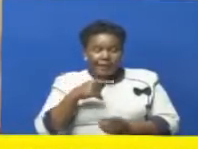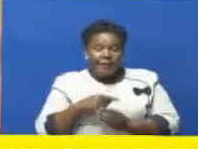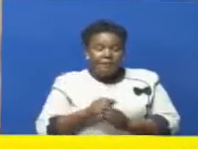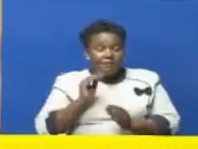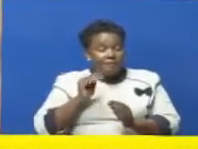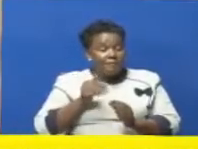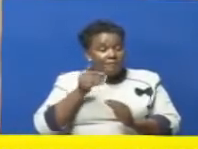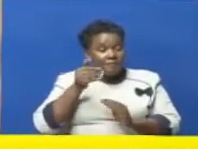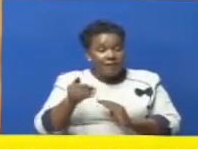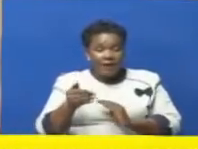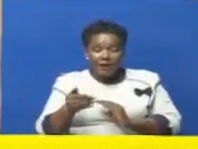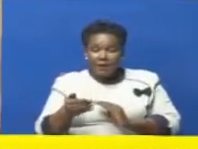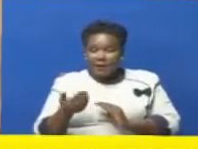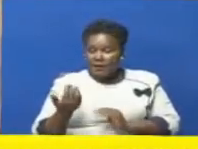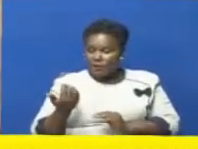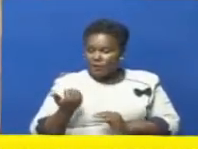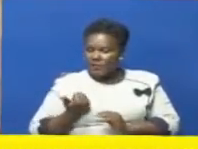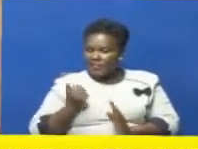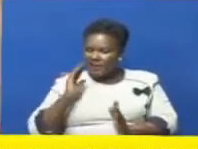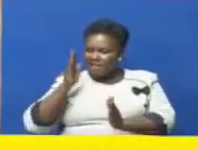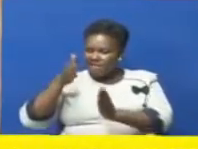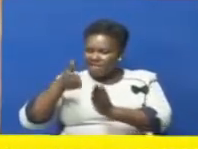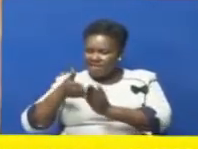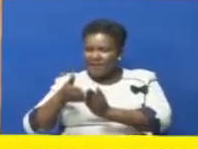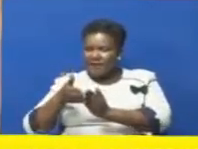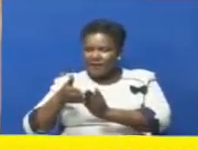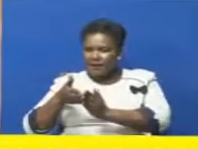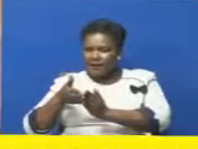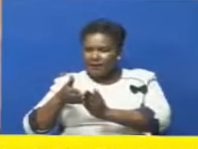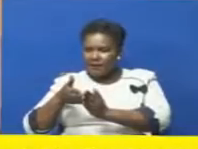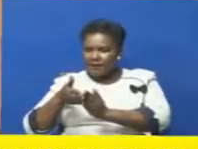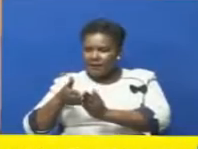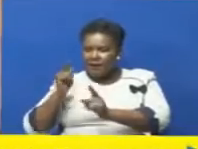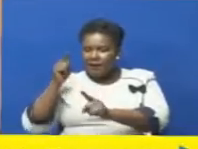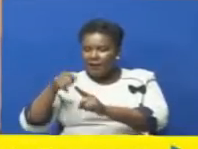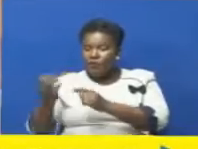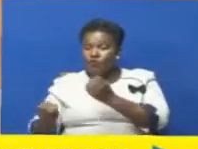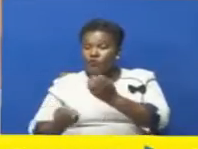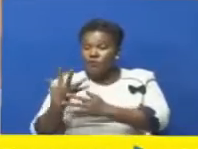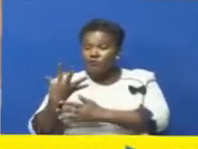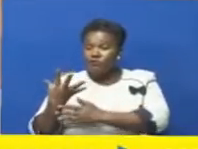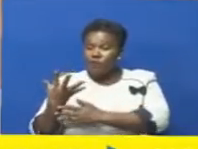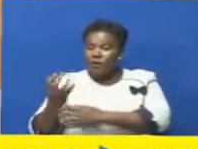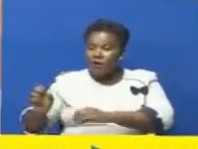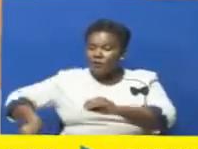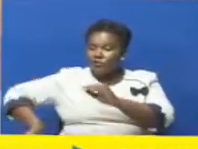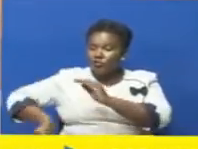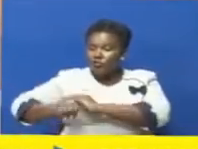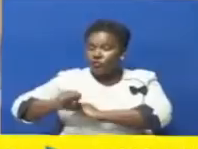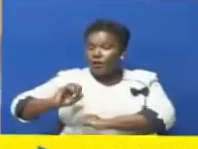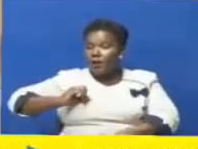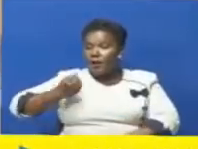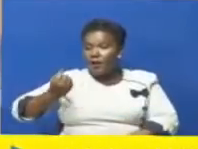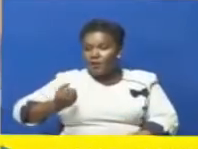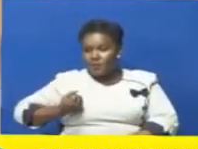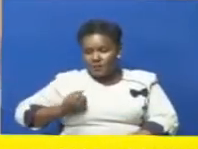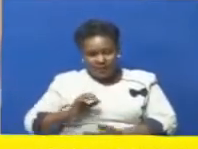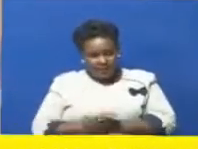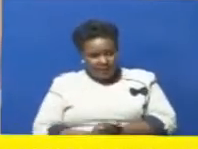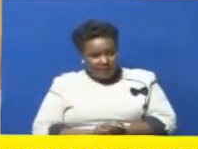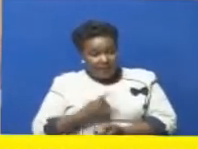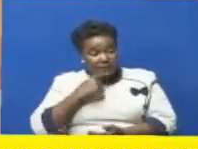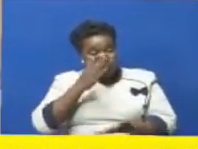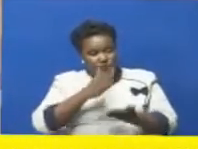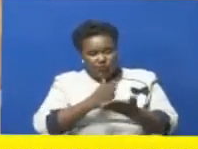Fountain Gate Princess ya kuibua na kuhamasisha soka la wanawake wilayani humo, ambapo amesema kituo hicho kitaongeza hamasa kwa